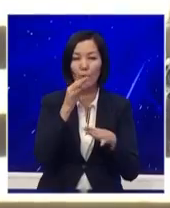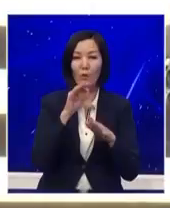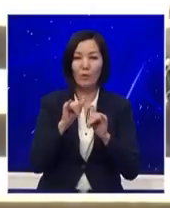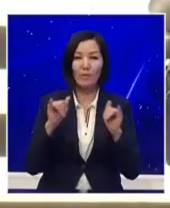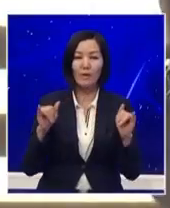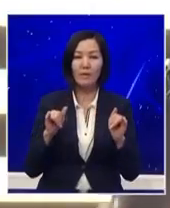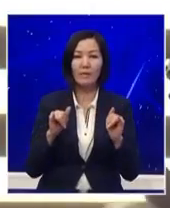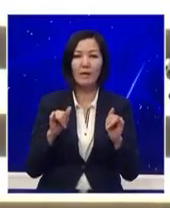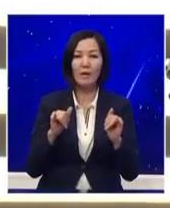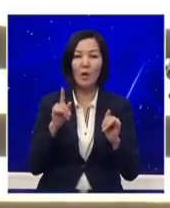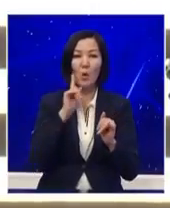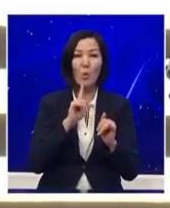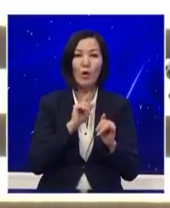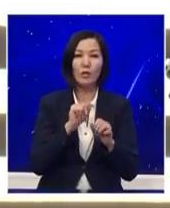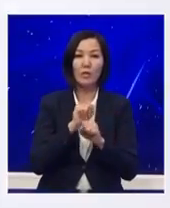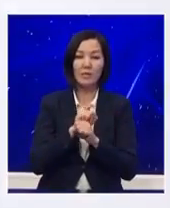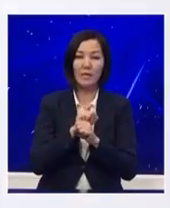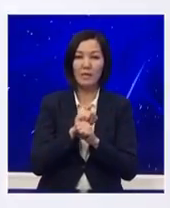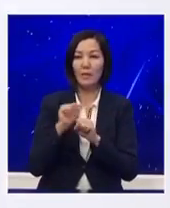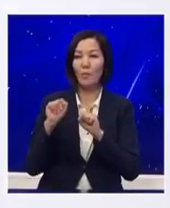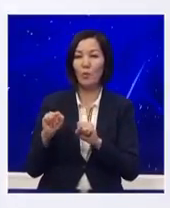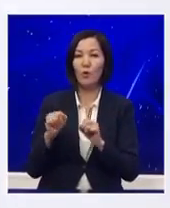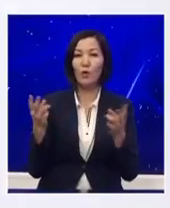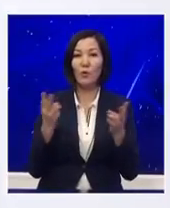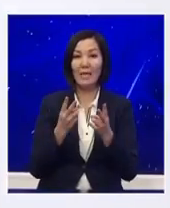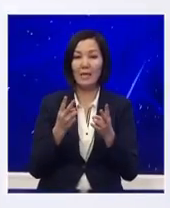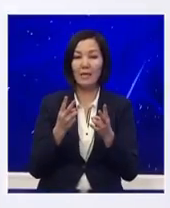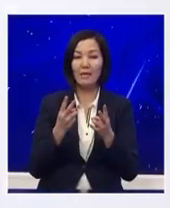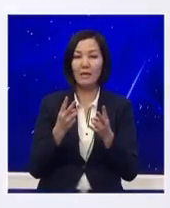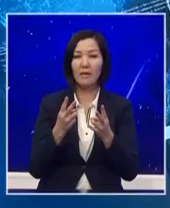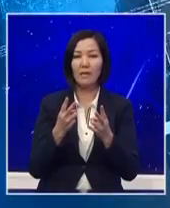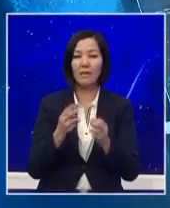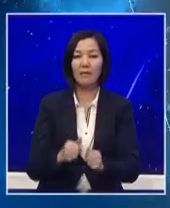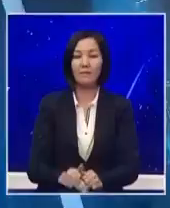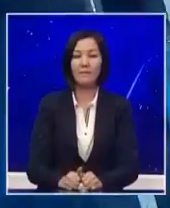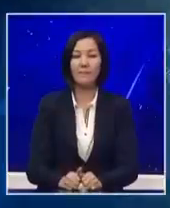кезеңде сәл сақтана тұрмаса, арты ковидке әкелуі мүмкін деп отыр.